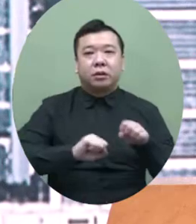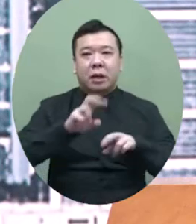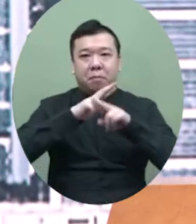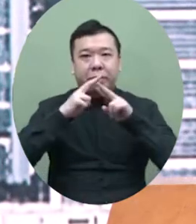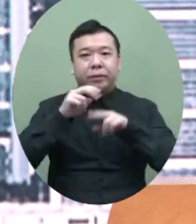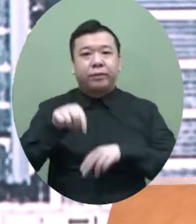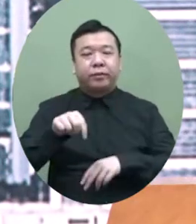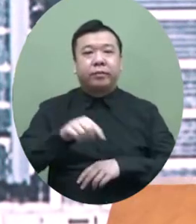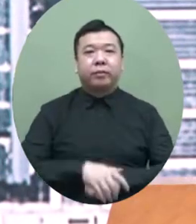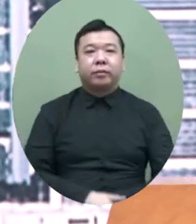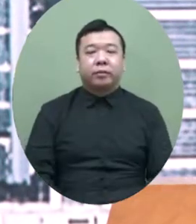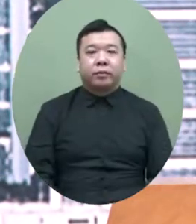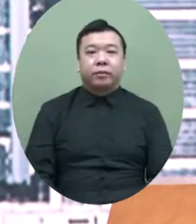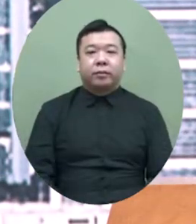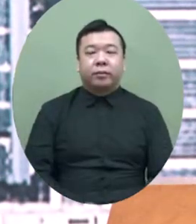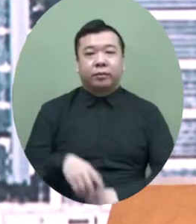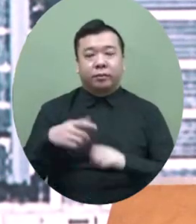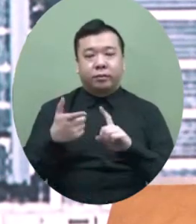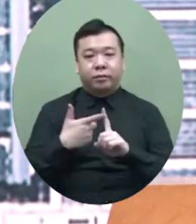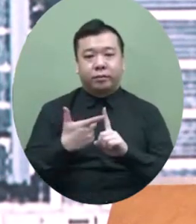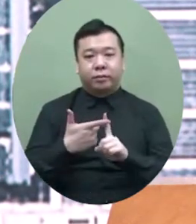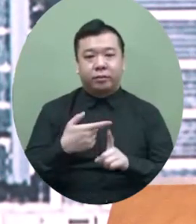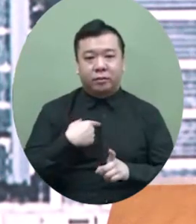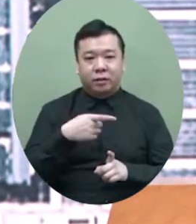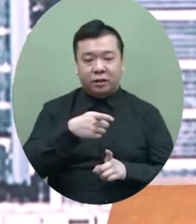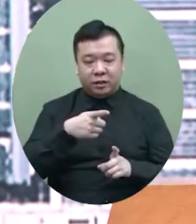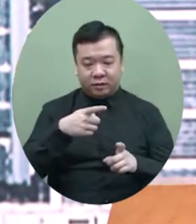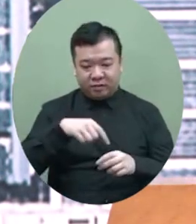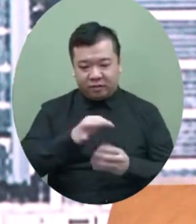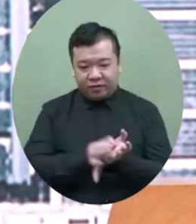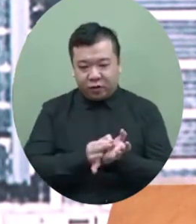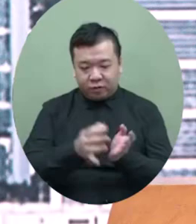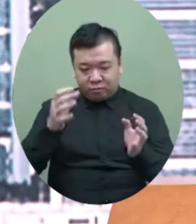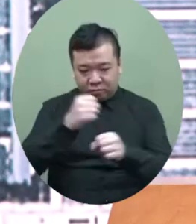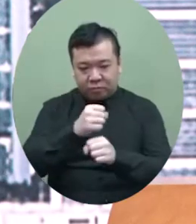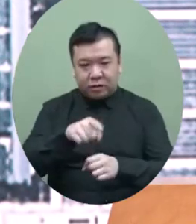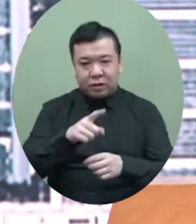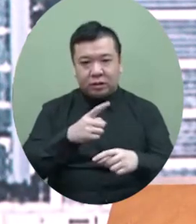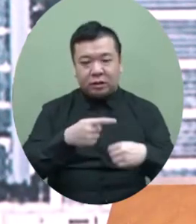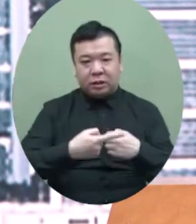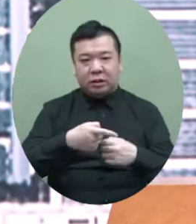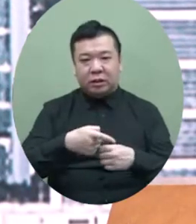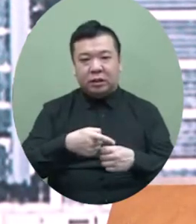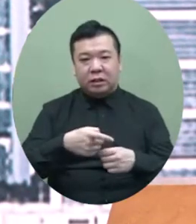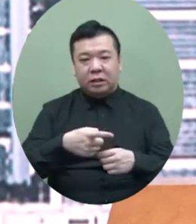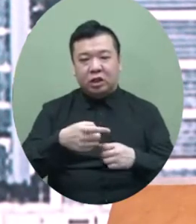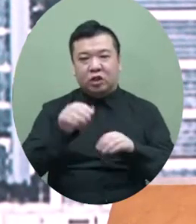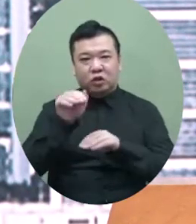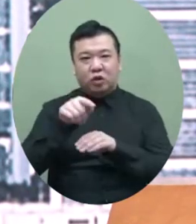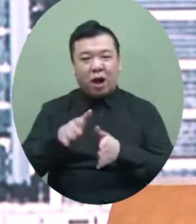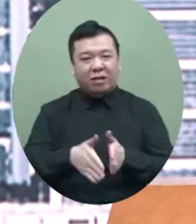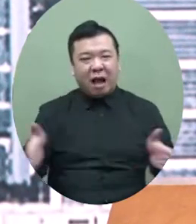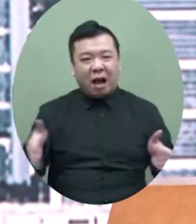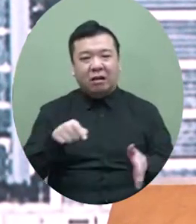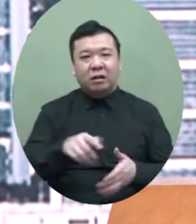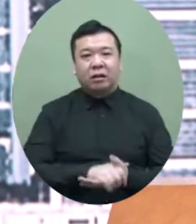密嘅效果啦。第二咧就個範圍要聚焦。第一次喺佐敦嘅範圍係好大嘅，雖然